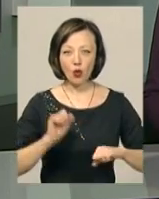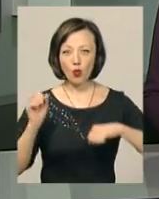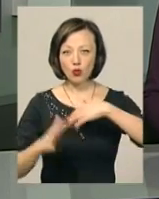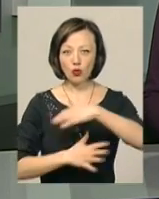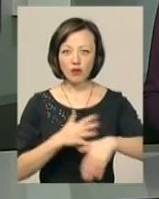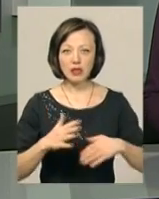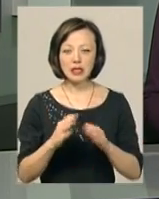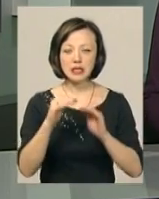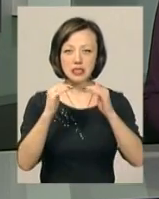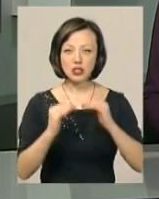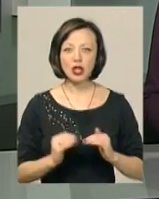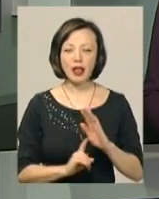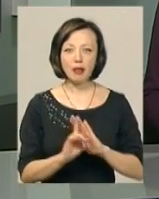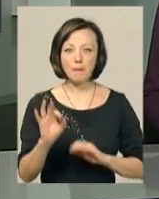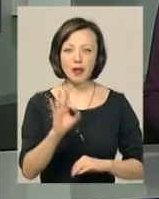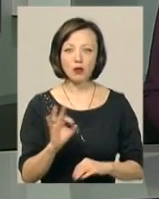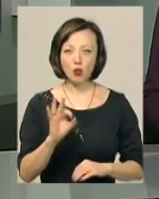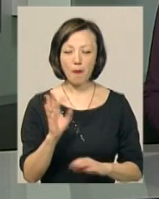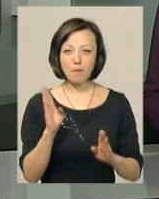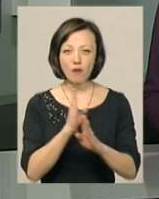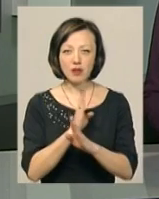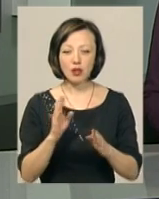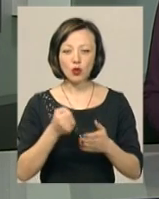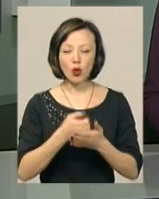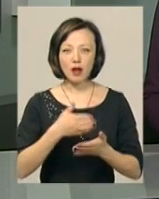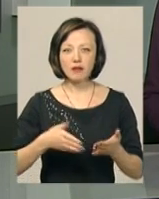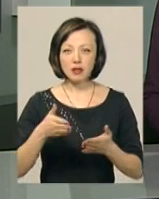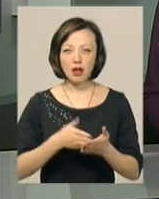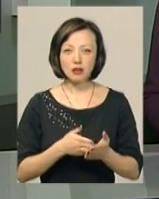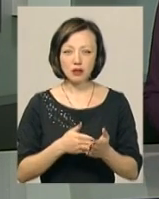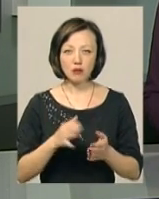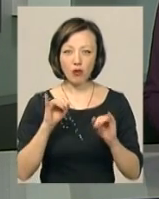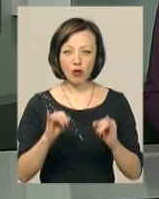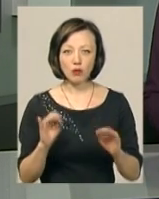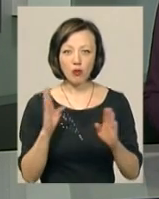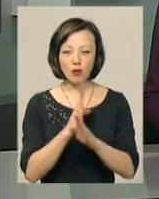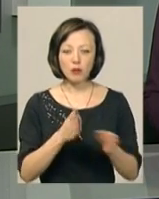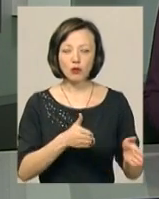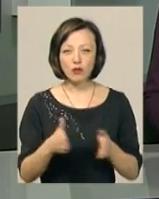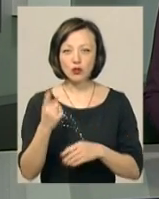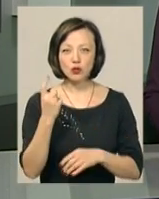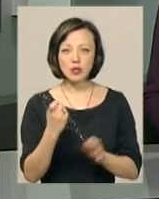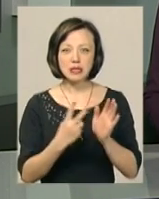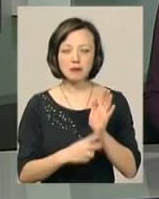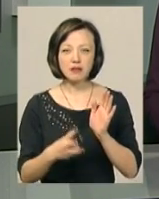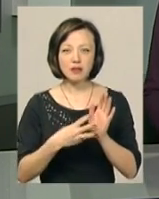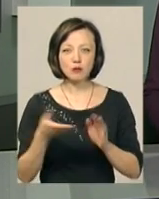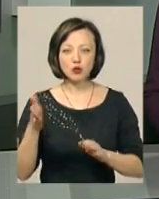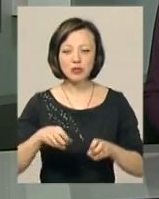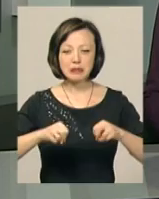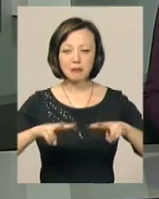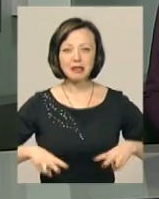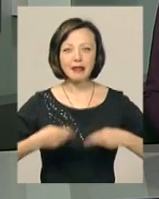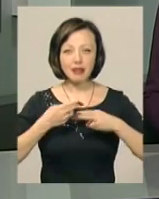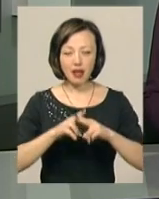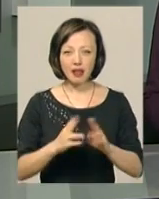хуртовини та зниження температури повітря. До ліквідації негоди дорожники краю підготували 178 одиниць спеціальної техніки та